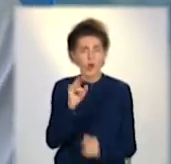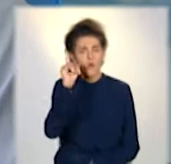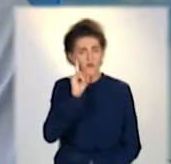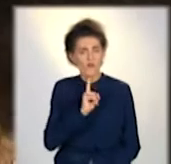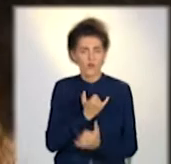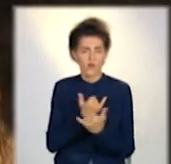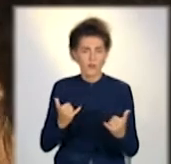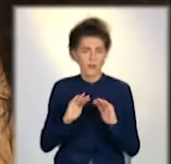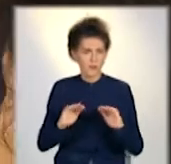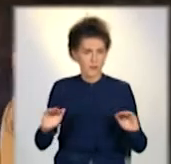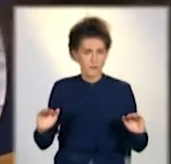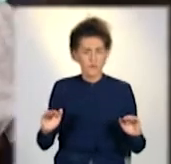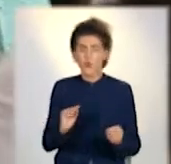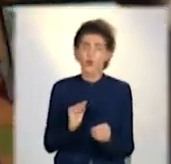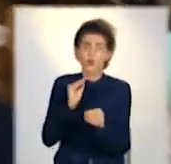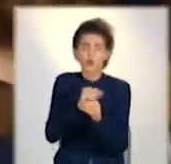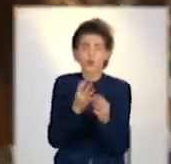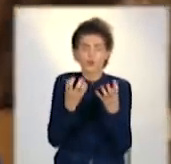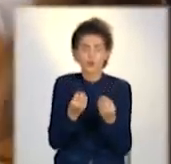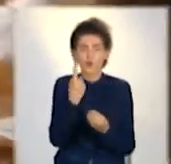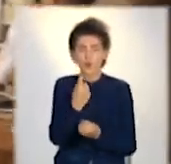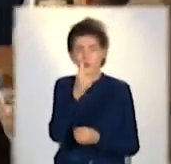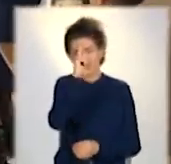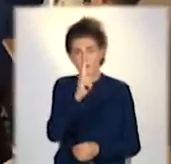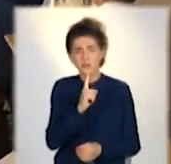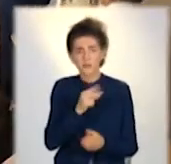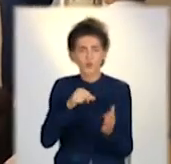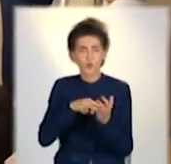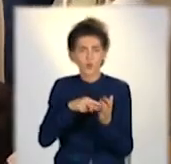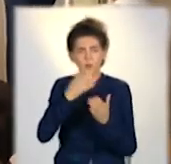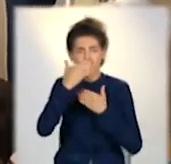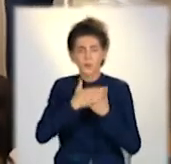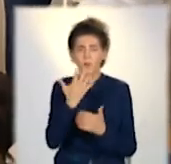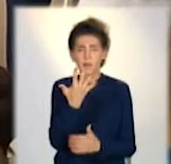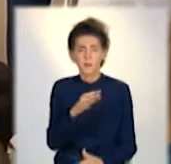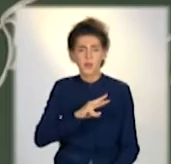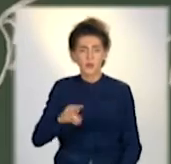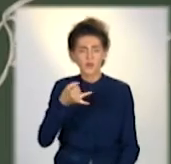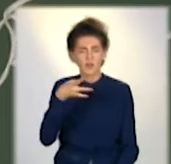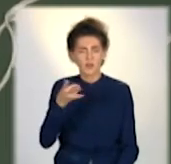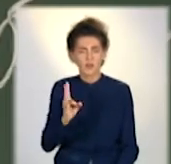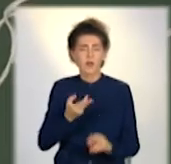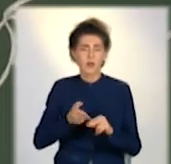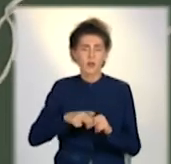наших детей. Додає, нині один навчальний місяць коштує 5 мільйонів гривень. Їх витрачають, аби